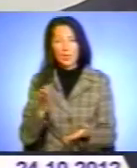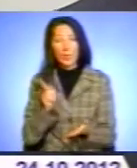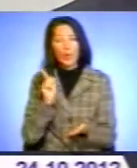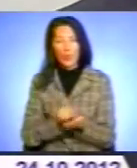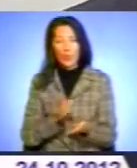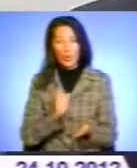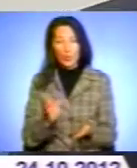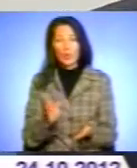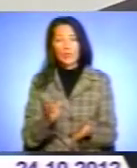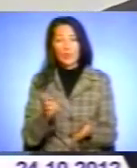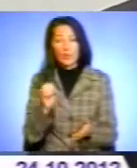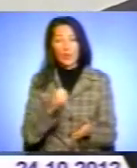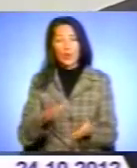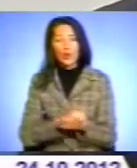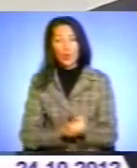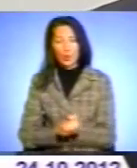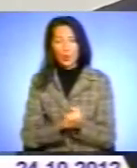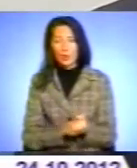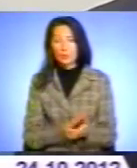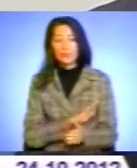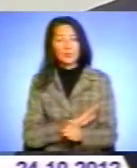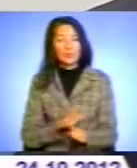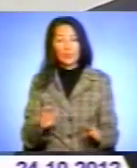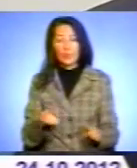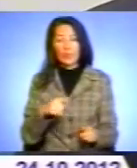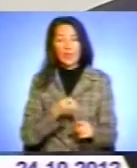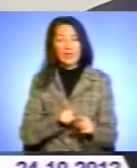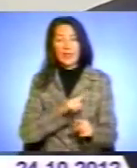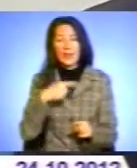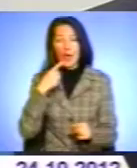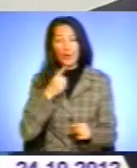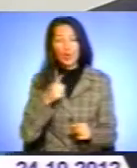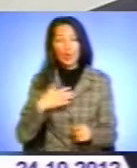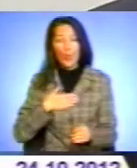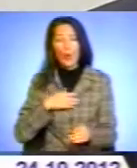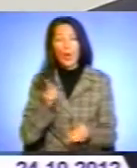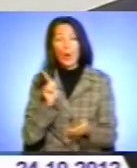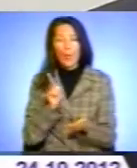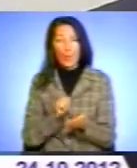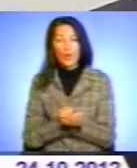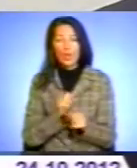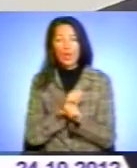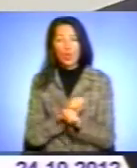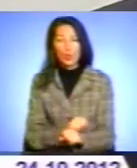Союзі. Але ні в якому разі це не говорить про те, що ми повинні призупинити свою